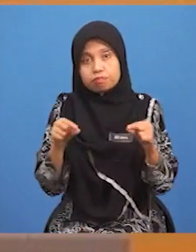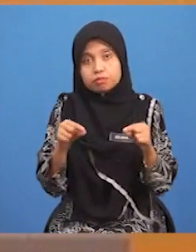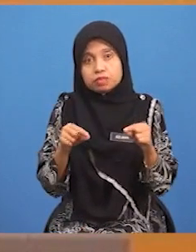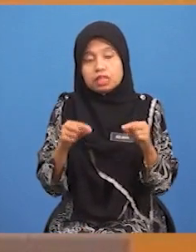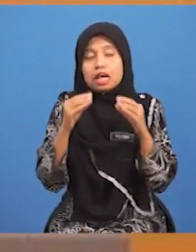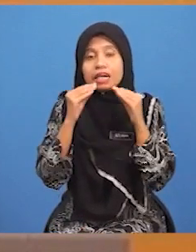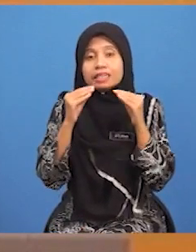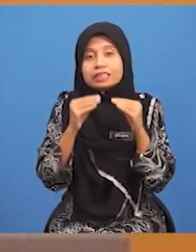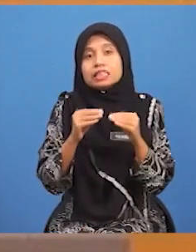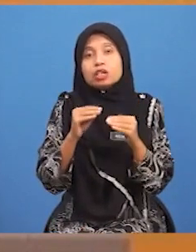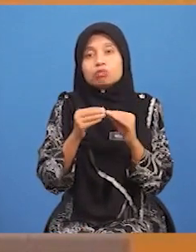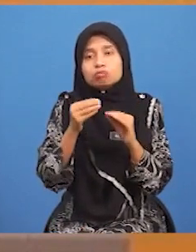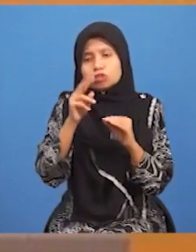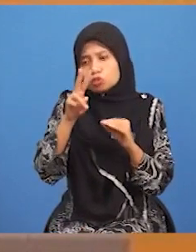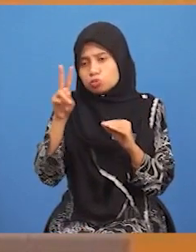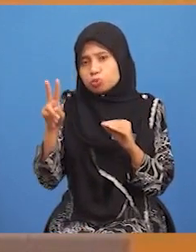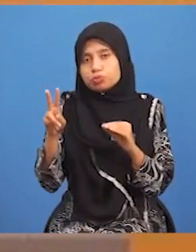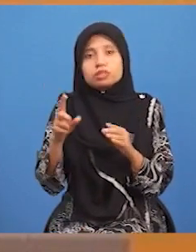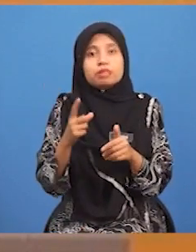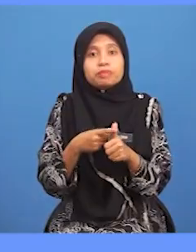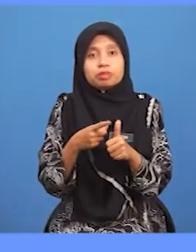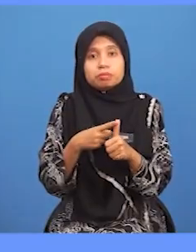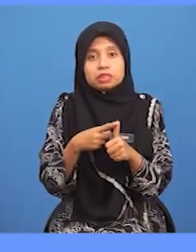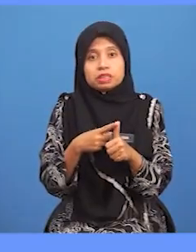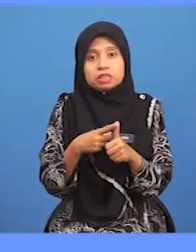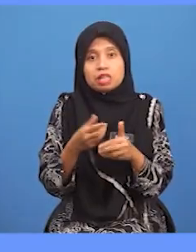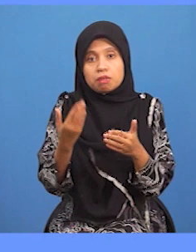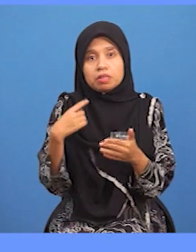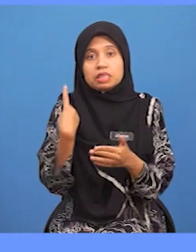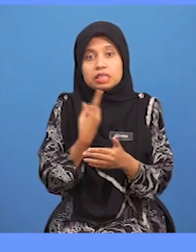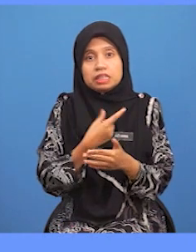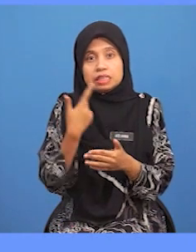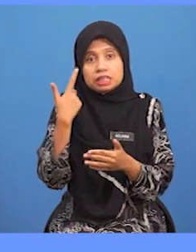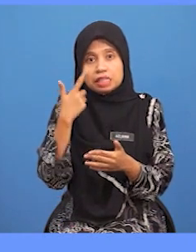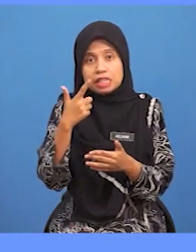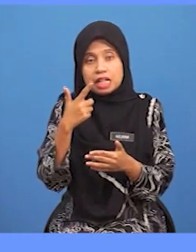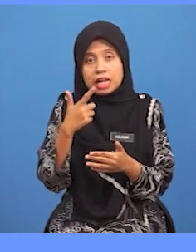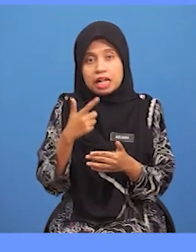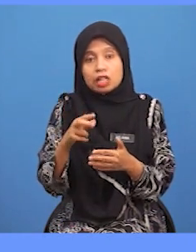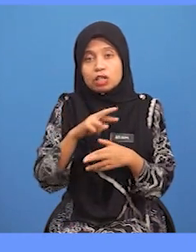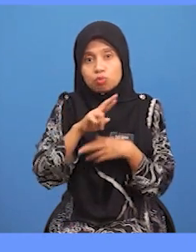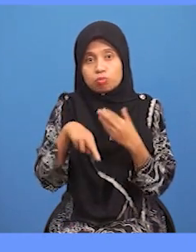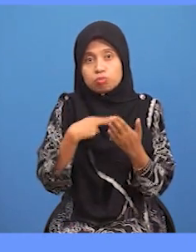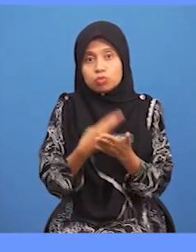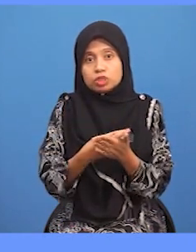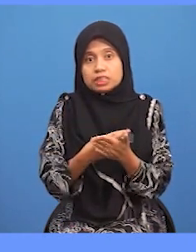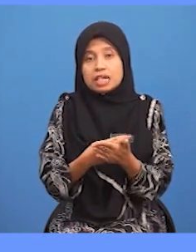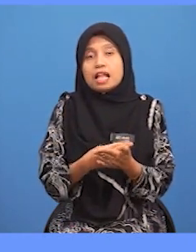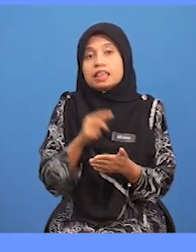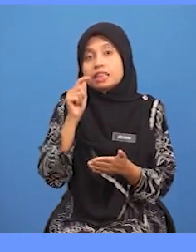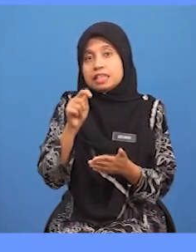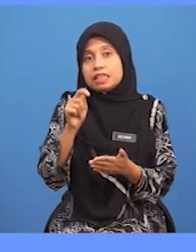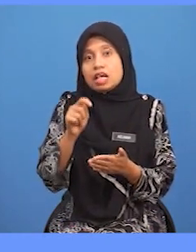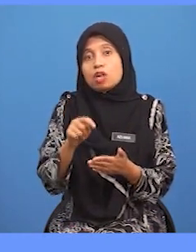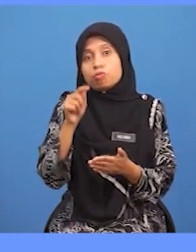diajar kedua-dua kaedah ini. Pertama, mari kita lihat rumus mengira titik pulang modal dengan kaedah